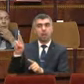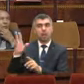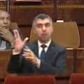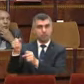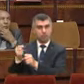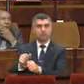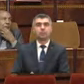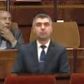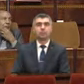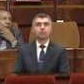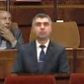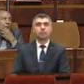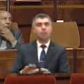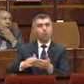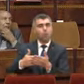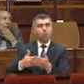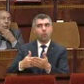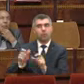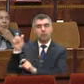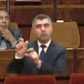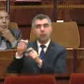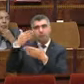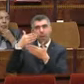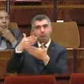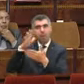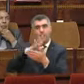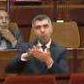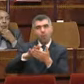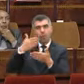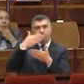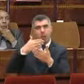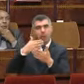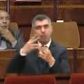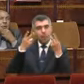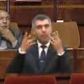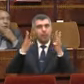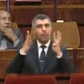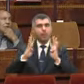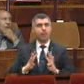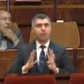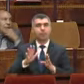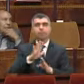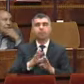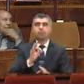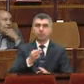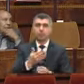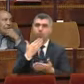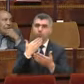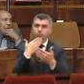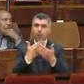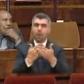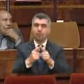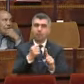الجلاله وتلقاوها المغاربه العالم والمواطنين داخليا بواحد الارتياح كبير. ونشكركم السيده الوزيره على المجهودات